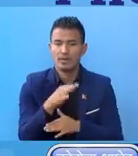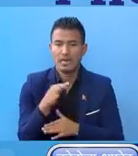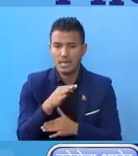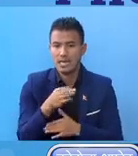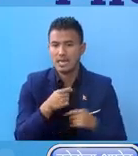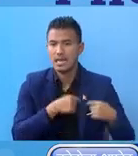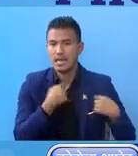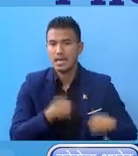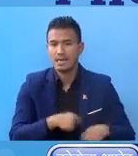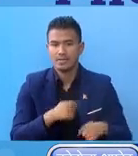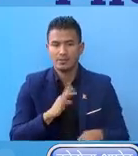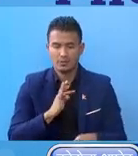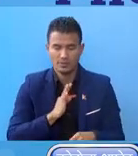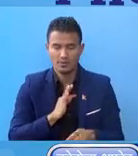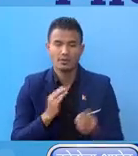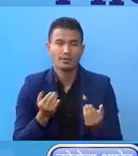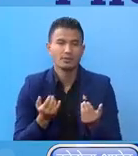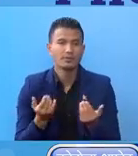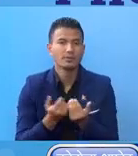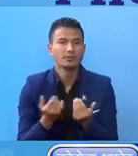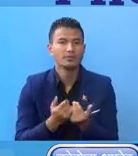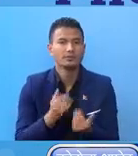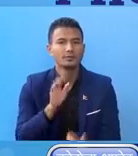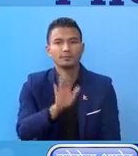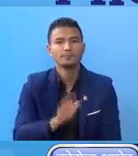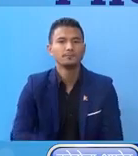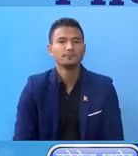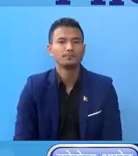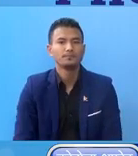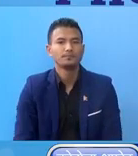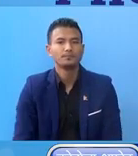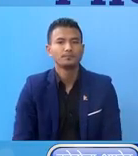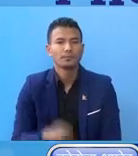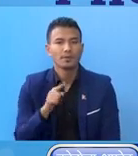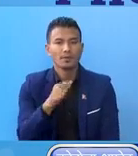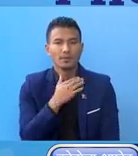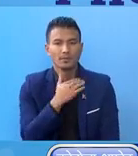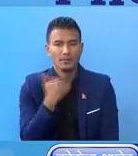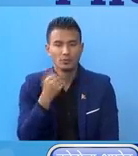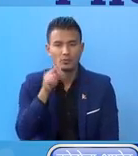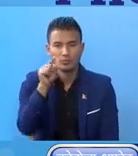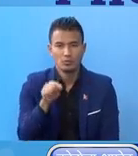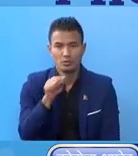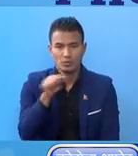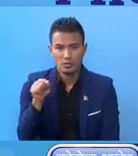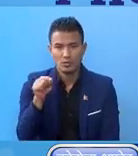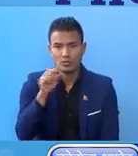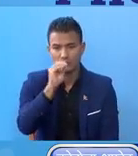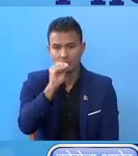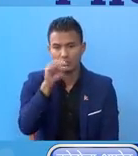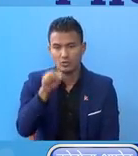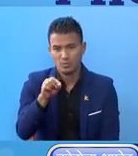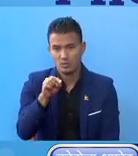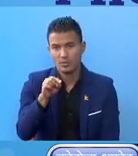मन्त्रालयले हार्दिक संवेदना प्रकट गर्दछ र यो मृत्युको प्रतिशत चाहिँ अहिले